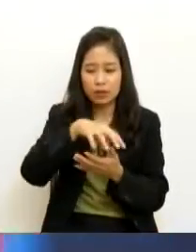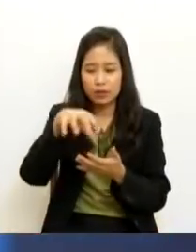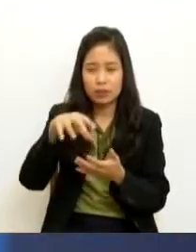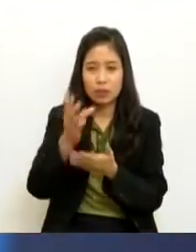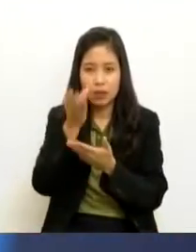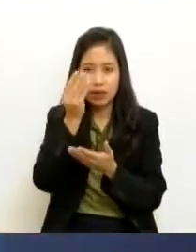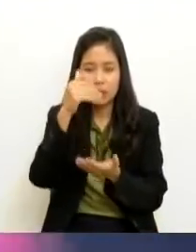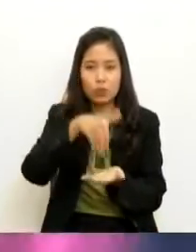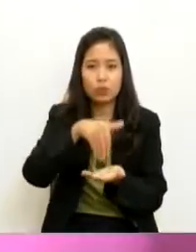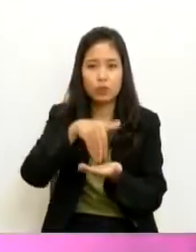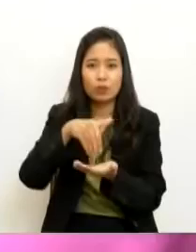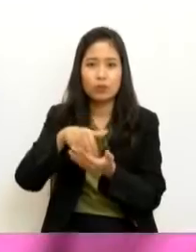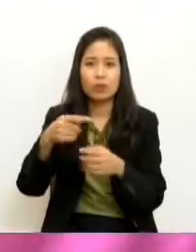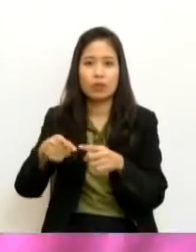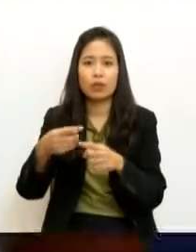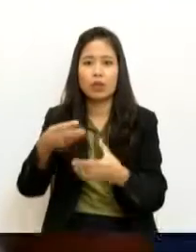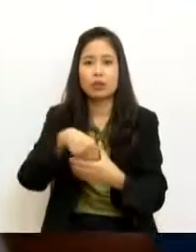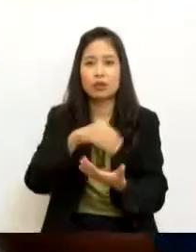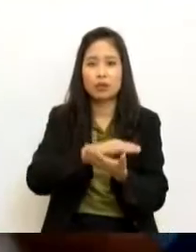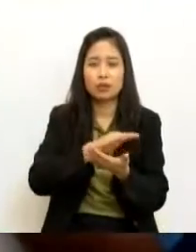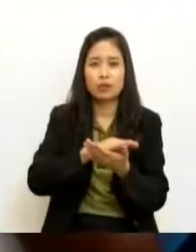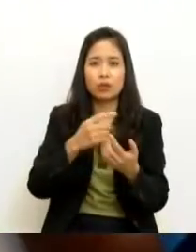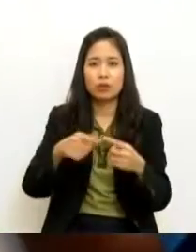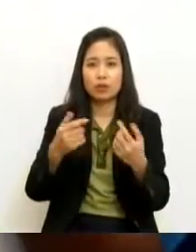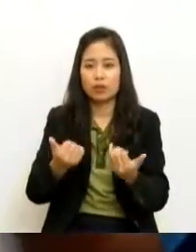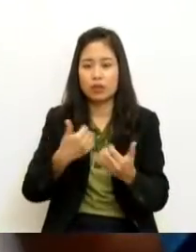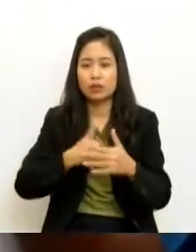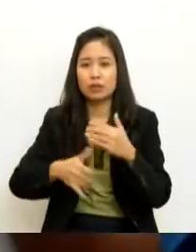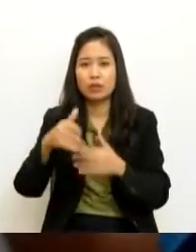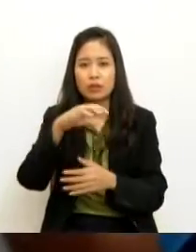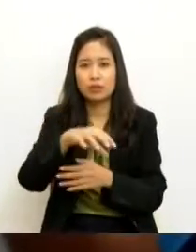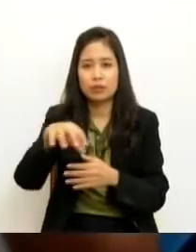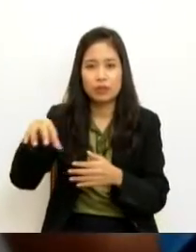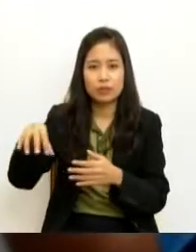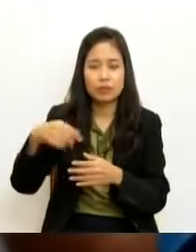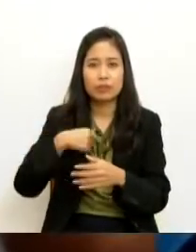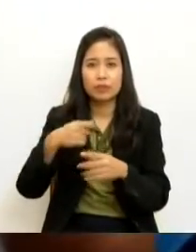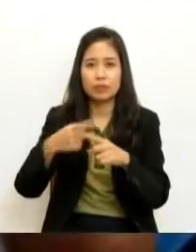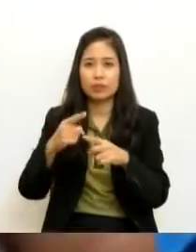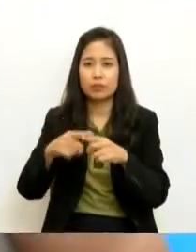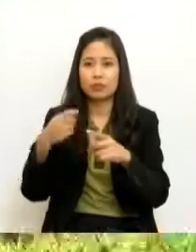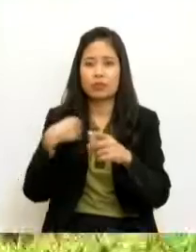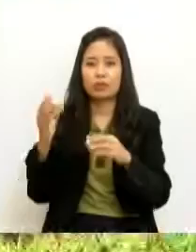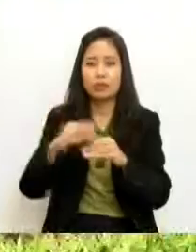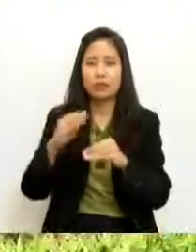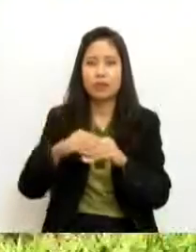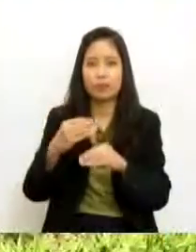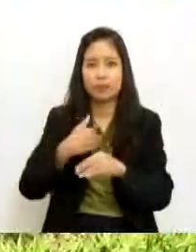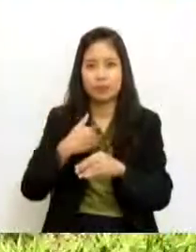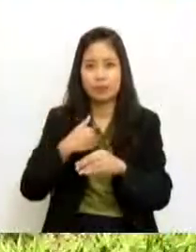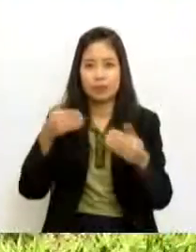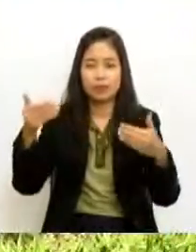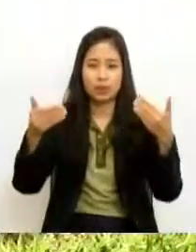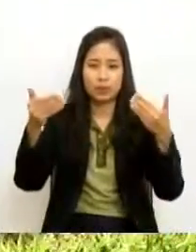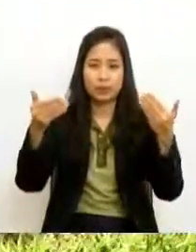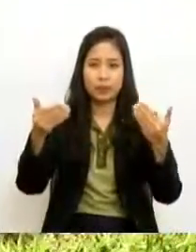learning อะค ่ ะเป็นการเรียนรู้จากสถานการณ์จริงปฏิบัติจริงมันคล้ายๆกับที่พวกพี่ๆเขาแบบพาดำเนินกิจกรรมเลยค่ะ